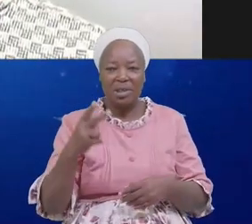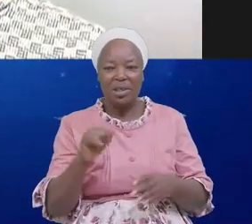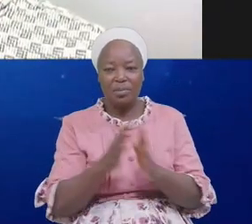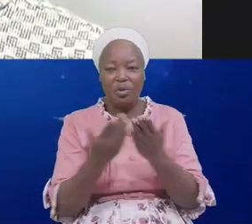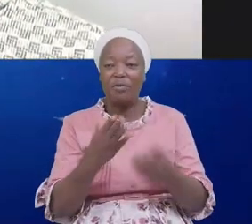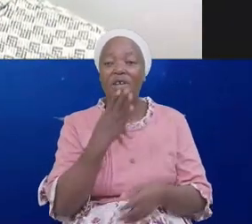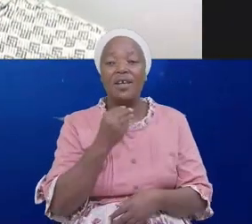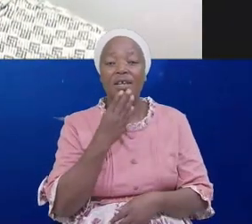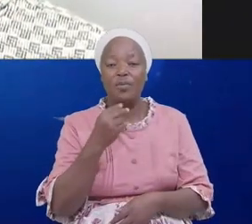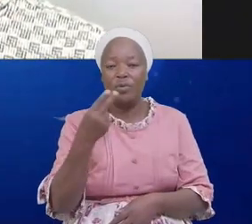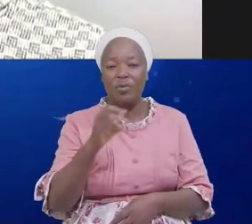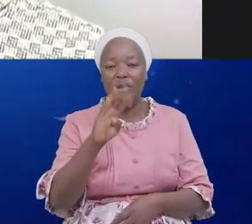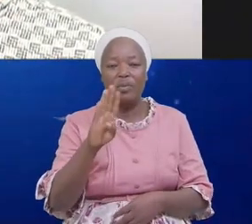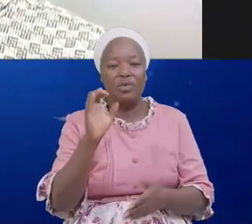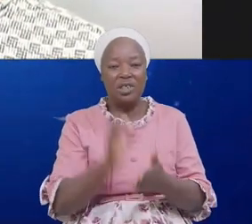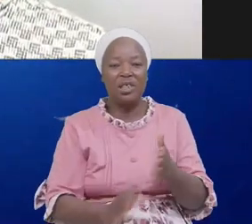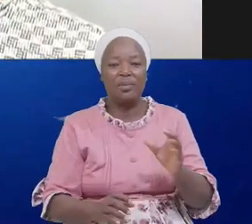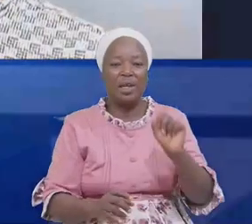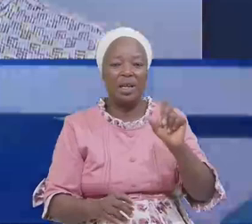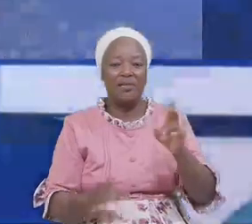Voyons Hébreux 11, 11.